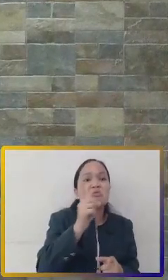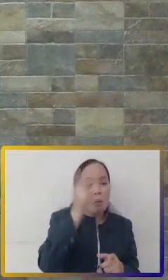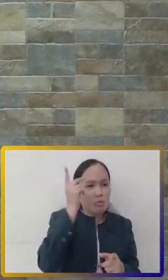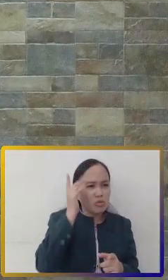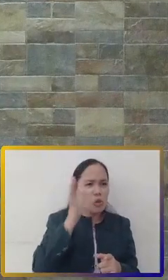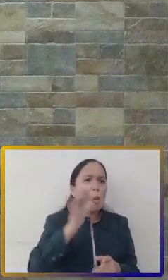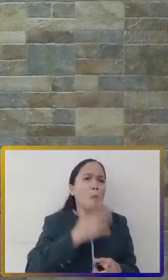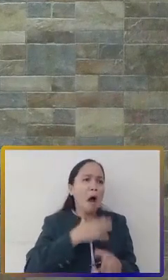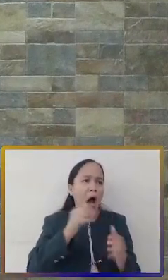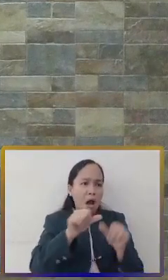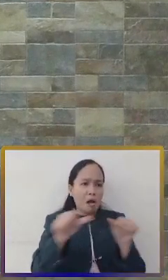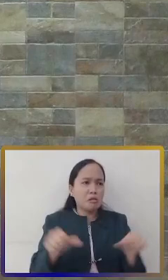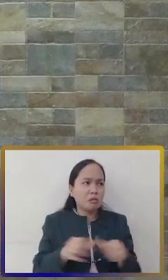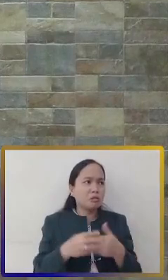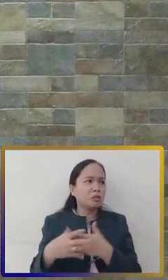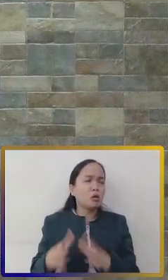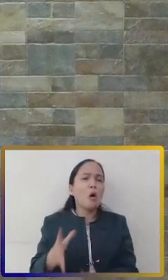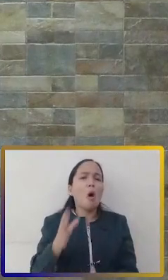ko, sumbongero yan eh.